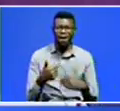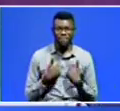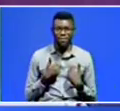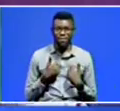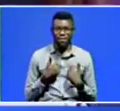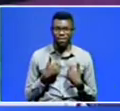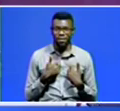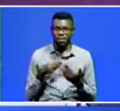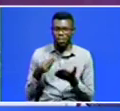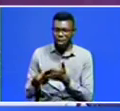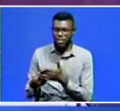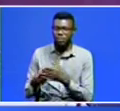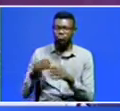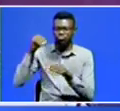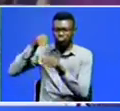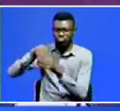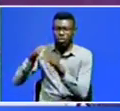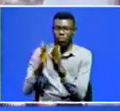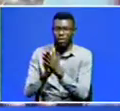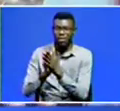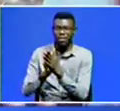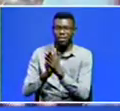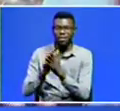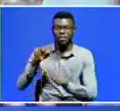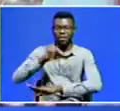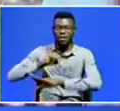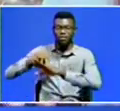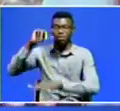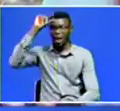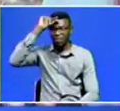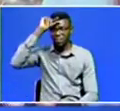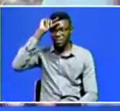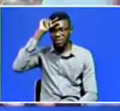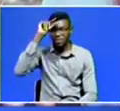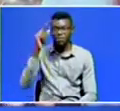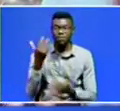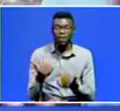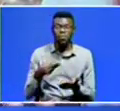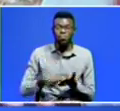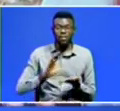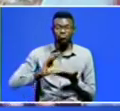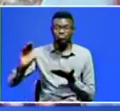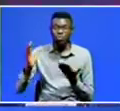walikuwa wana invest na serikali ya kitaifa kule Nairobi. Zilienda wapi?